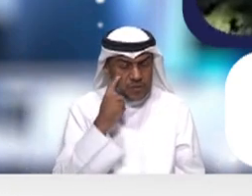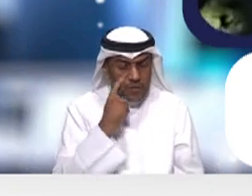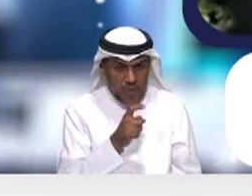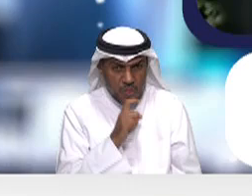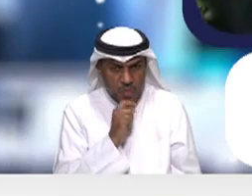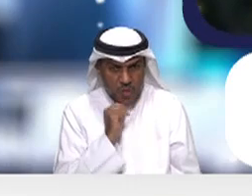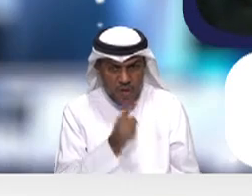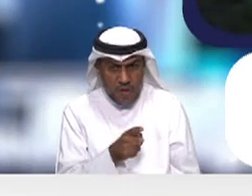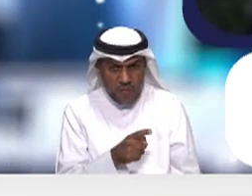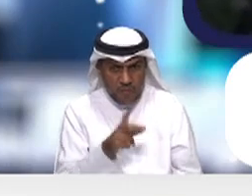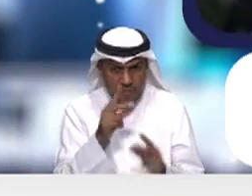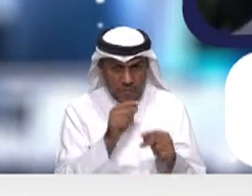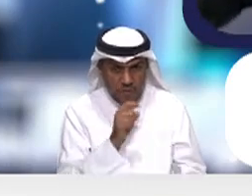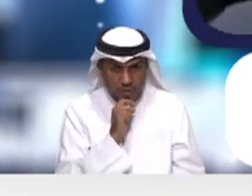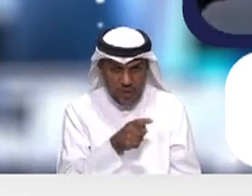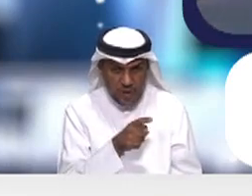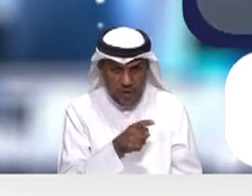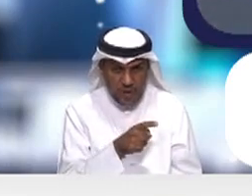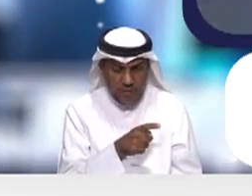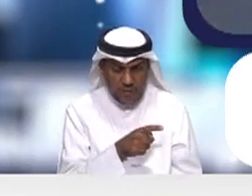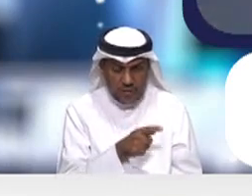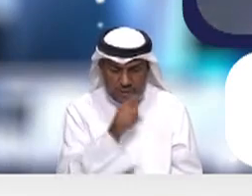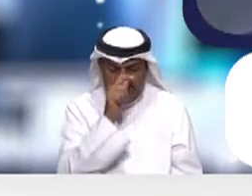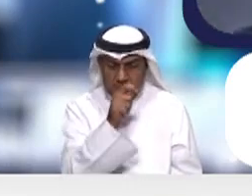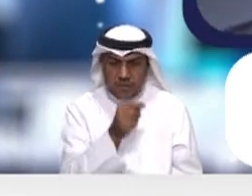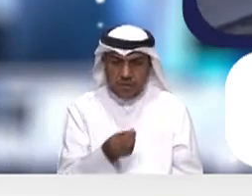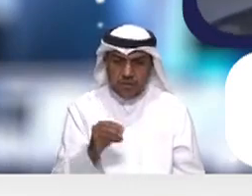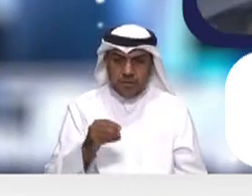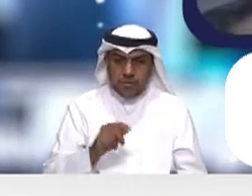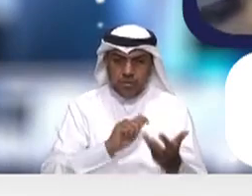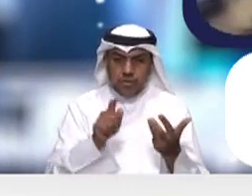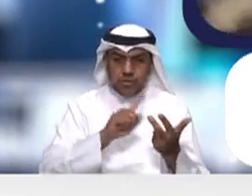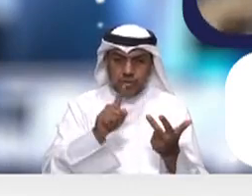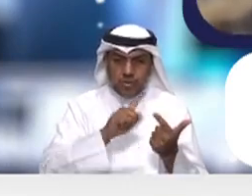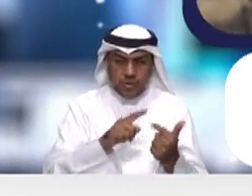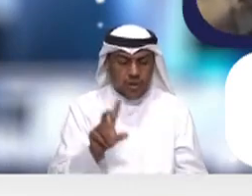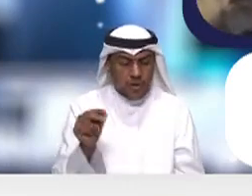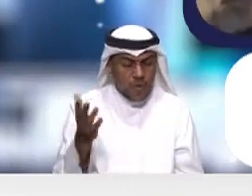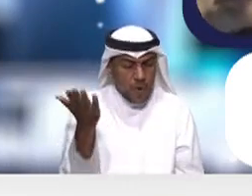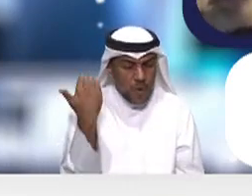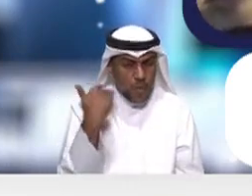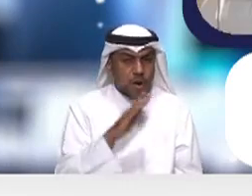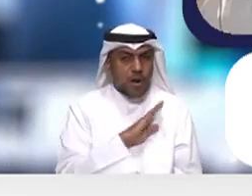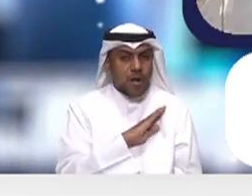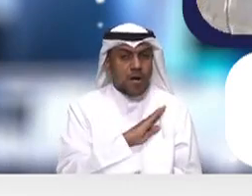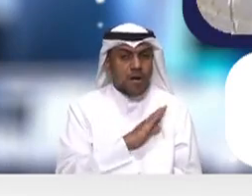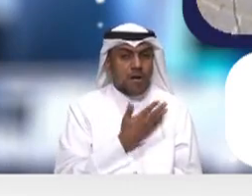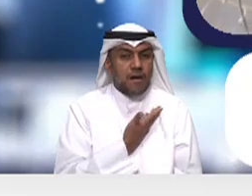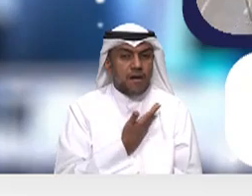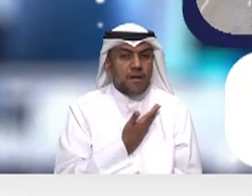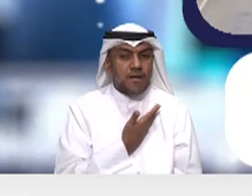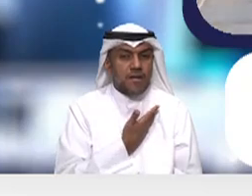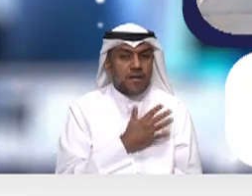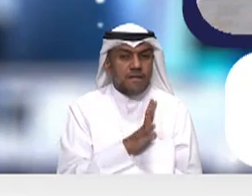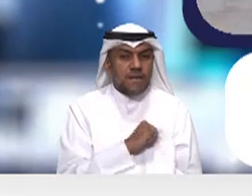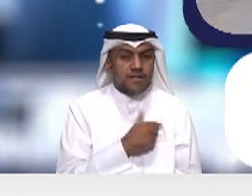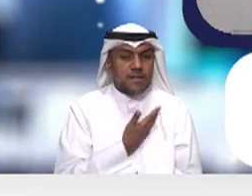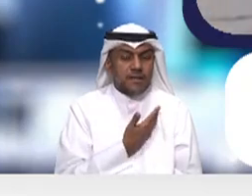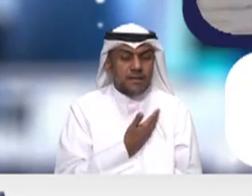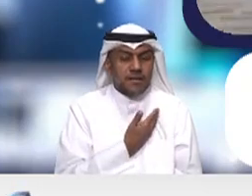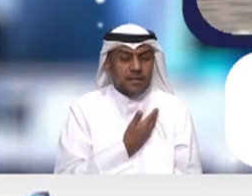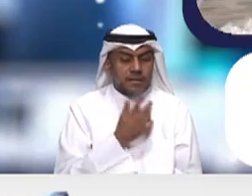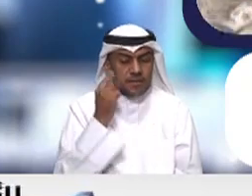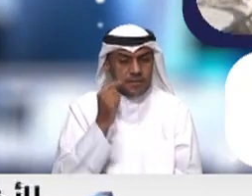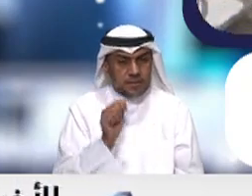نظرها موقف الطرف الآخر. تصاعدت في غزة، كان الحديث عن هدنة، عن تهدئة، عن تبادل